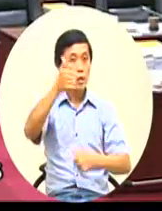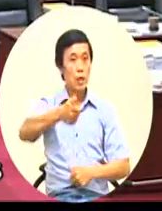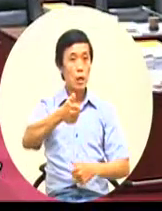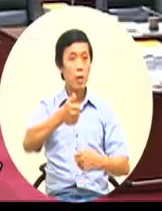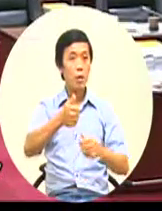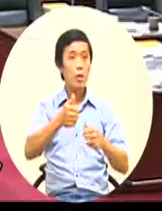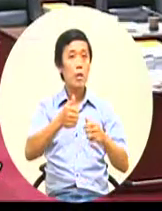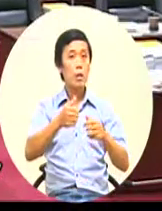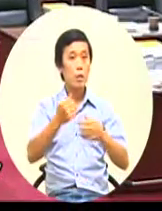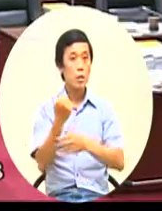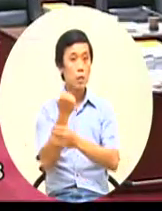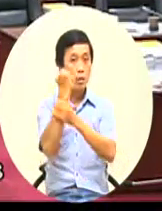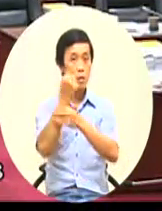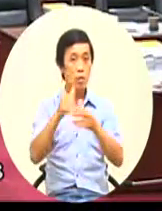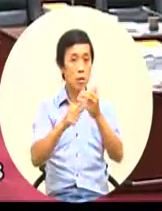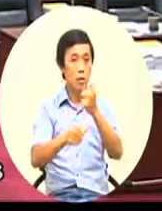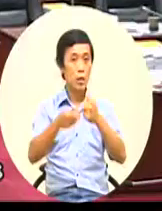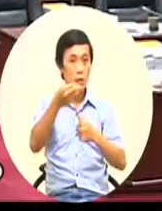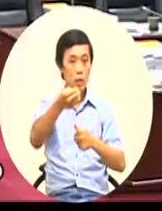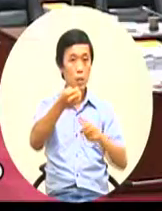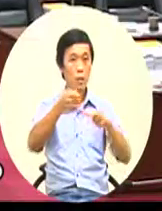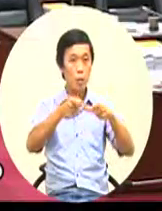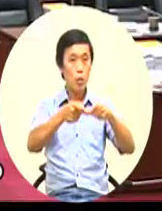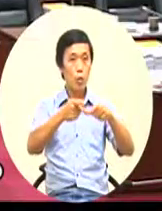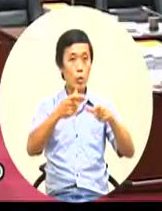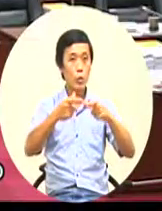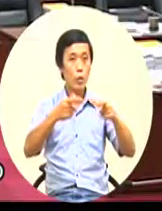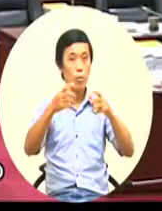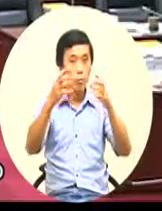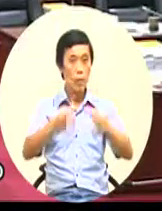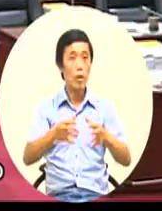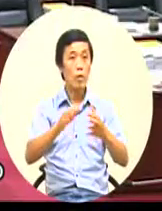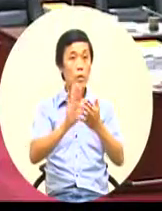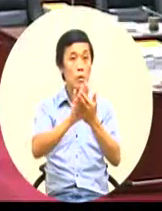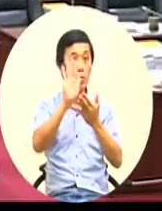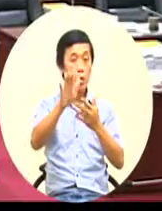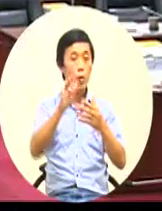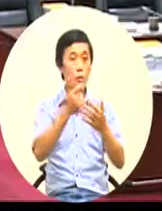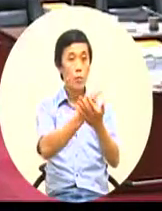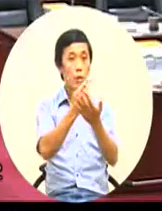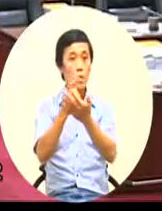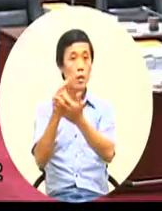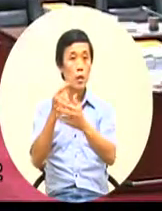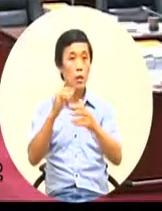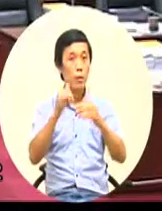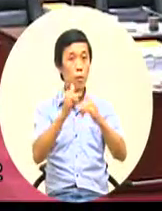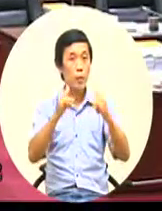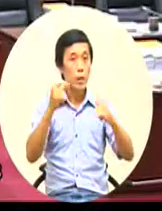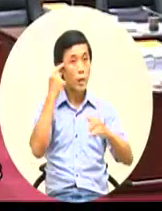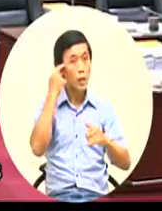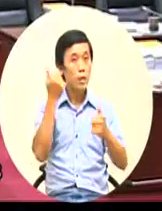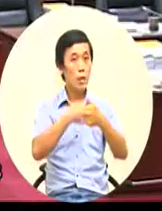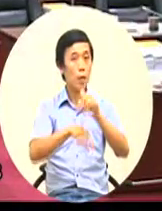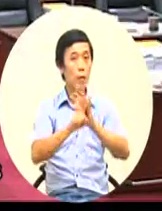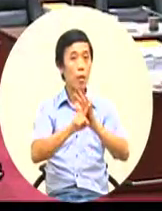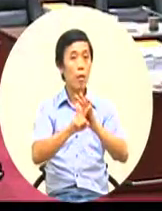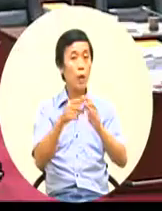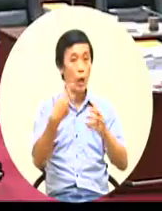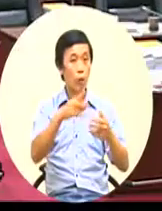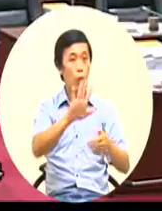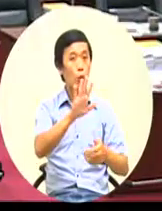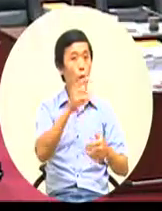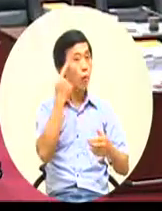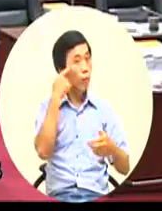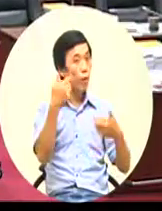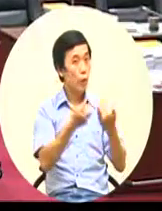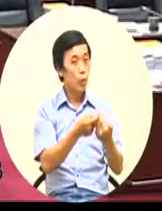是后来的选举，每一个民意代表，包括反对的，都说是他争取的，都